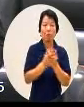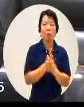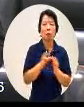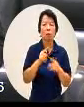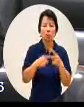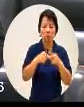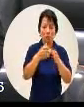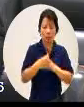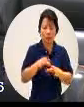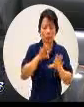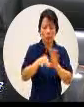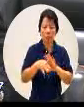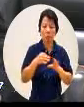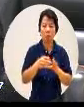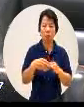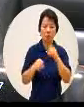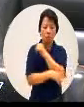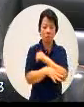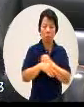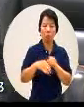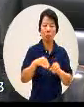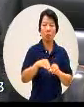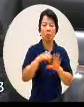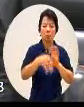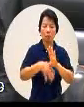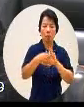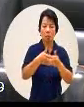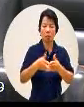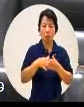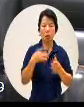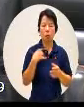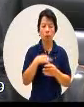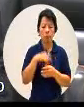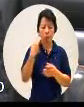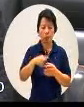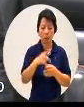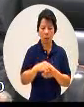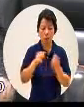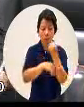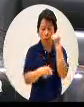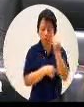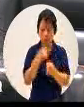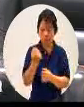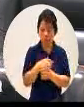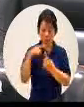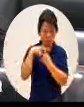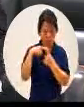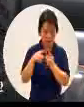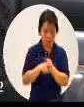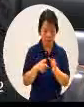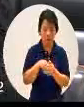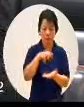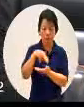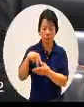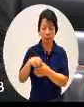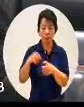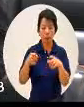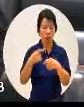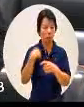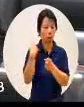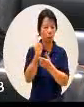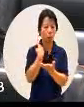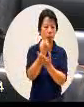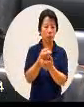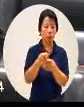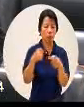稅或用碳費後來我再把相關的法令研究一下那天去參加公聽會我